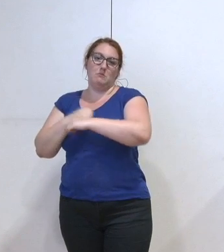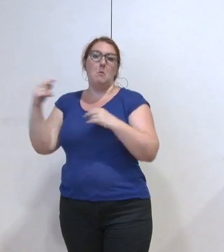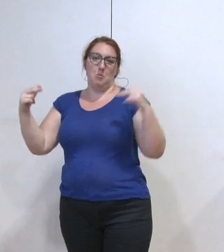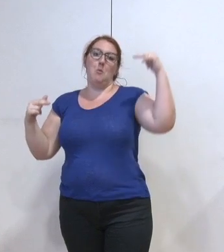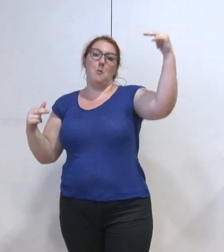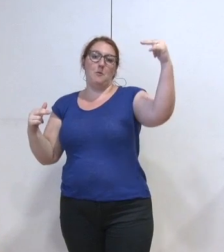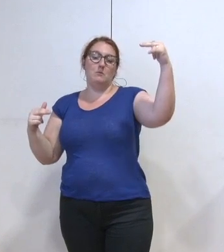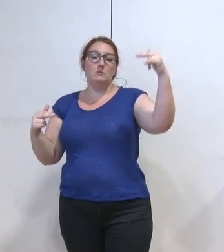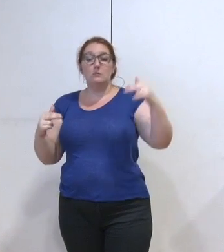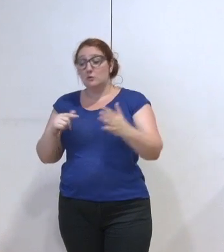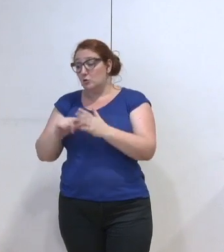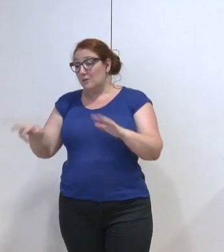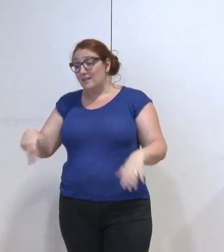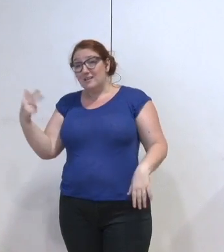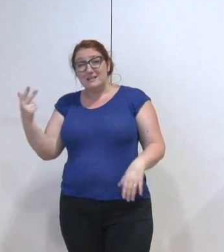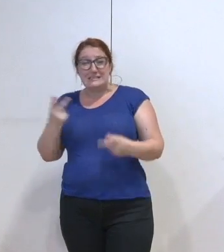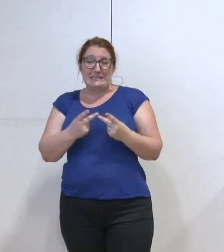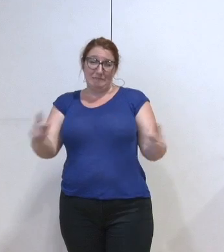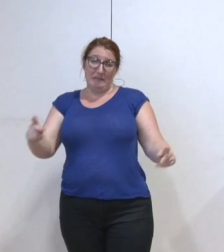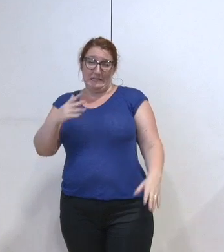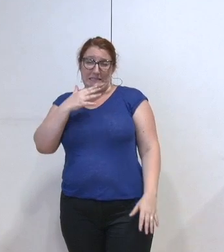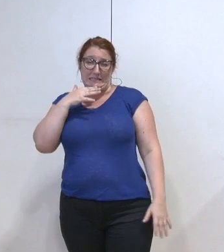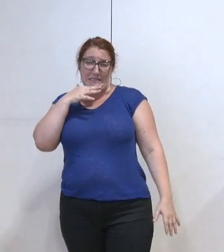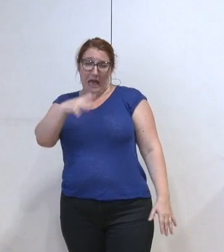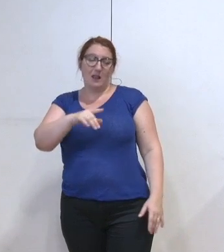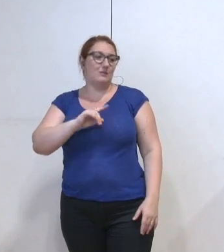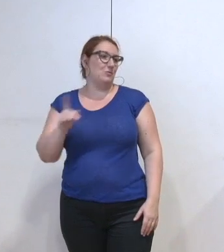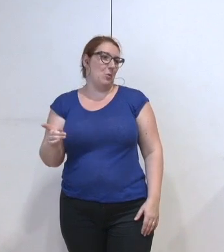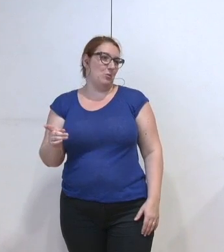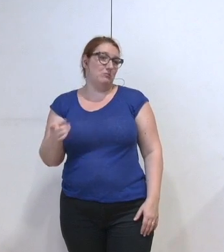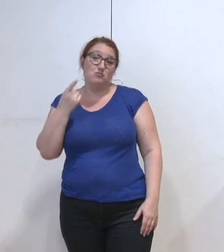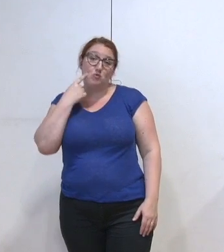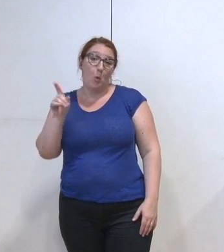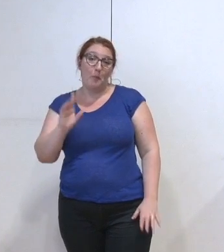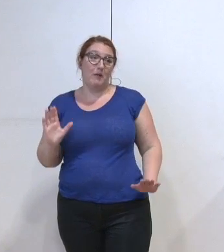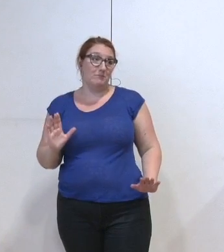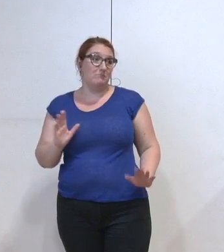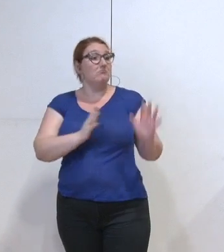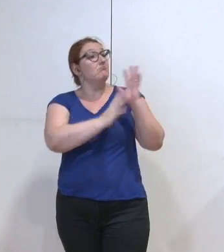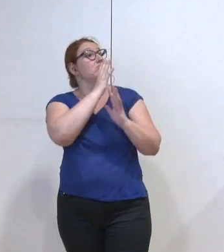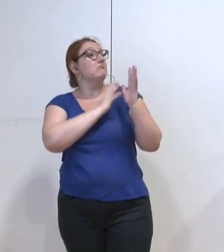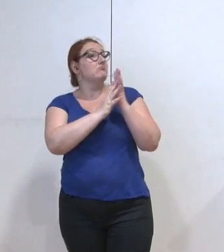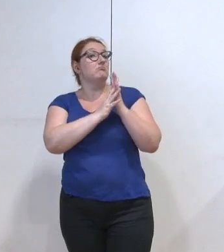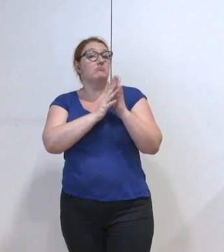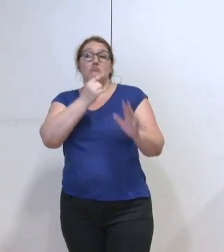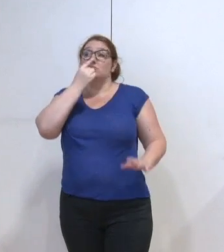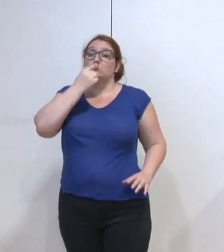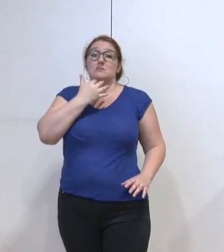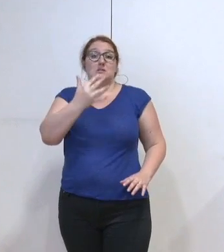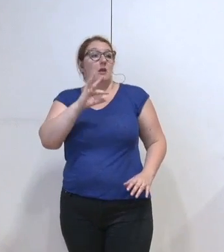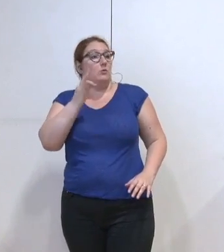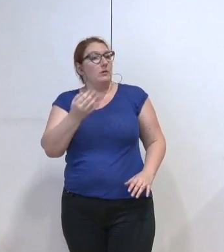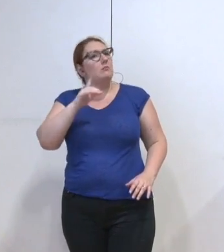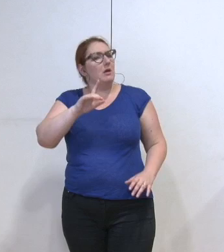ville en 2013 était sale très sale comme vous le dites même si encore une fois nous partageons tous la